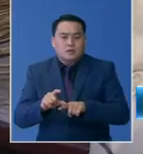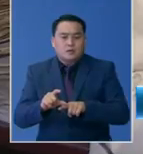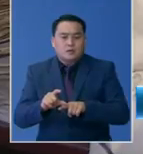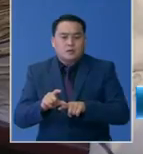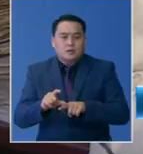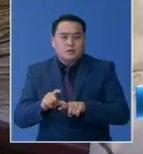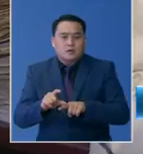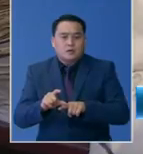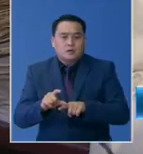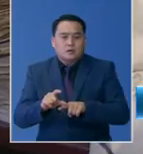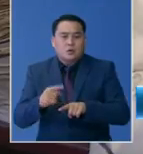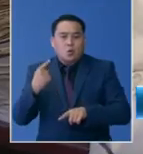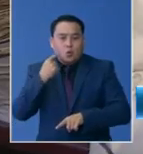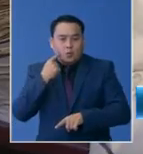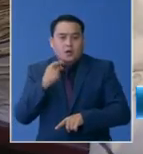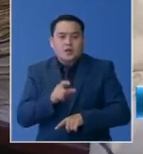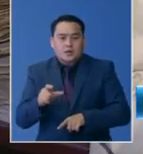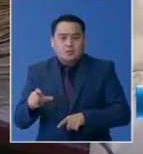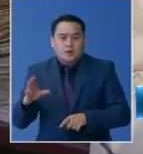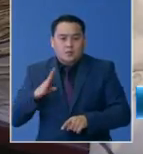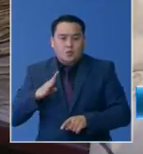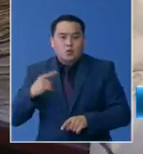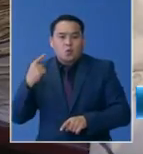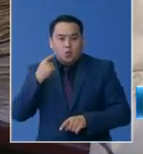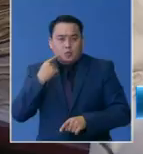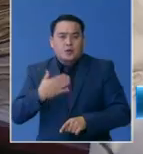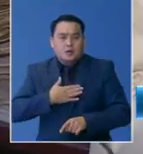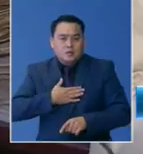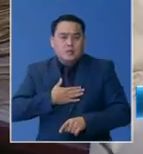әрине кезінде өкпелеген кісілер де болды, өкпелеткендер де болды.